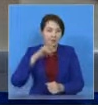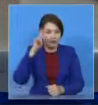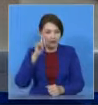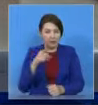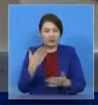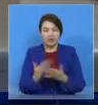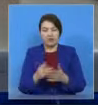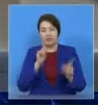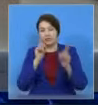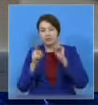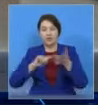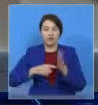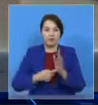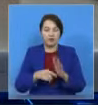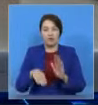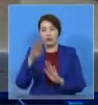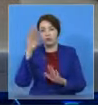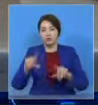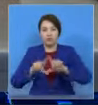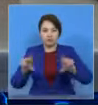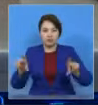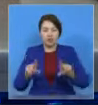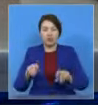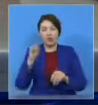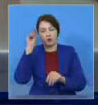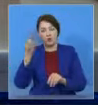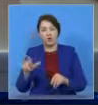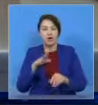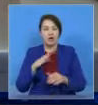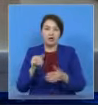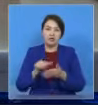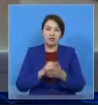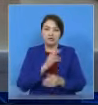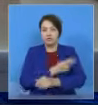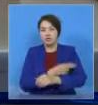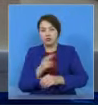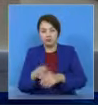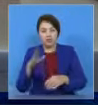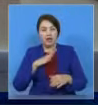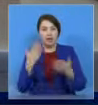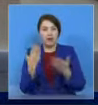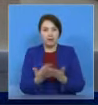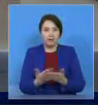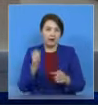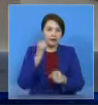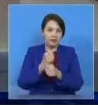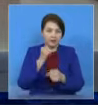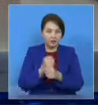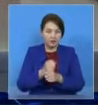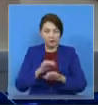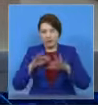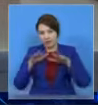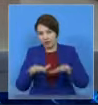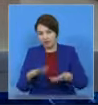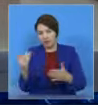саналады. Семинардың мақсаты үздік мектептің оқуға әдістемелік және тәрбие ісі жөн бойынша жұмыс тәжірибесін тарату